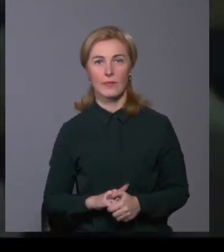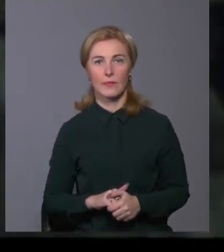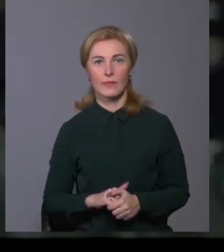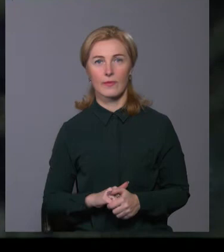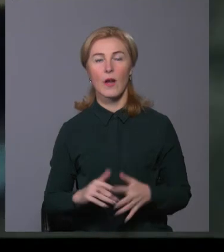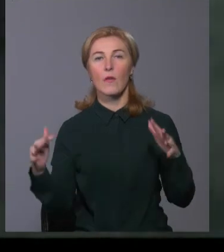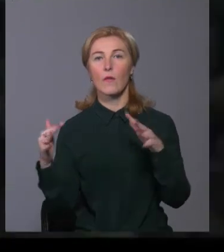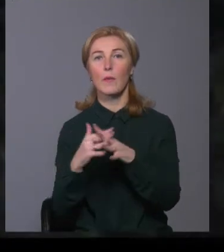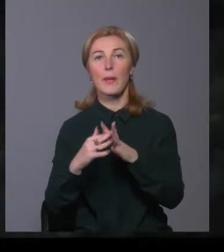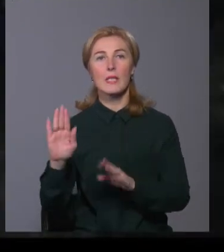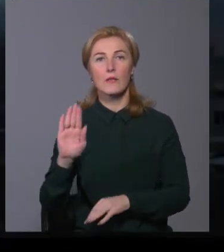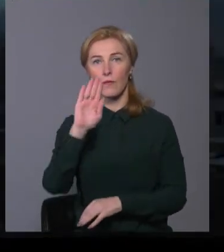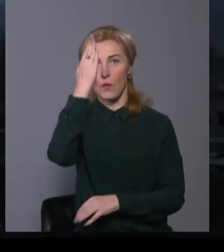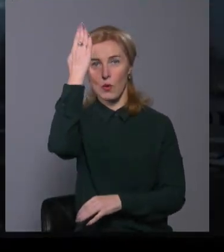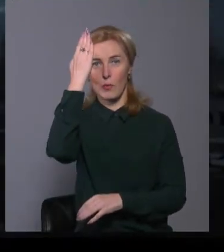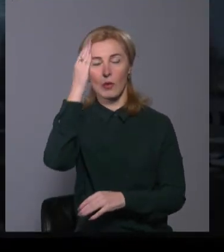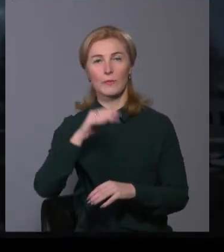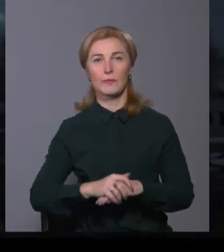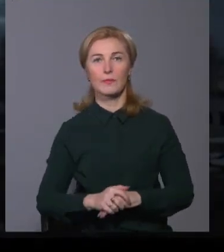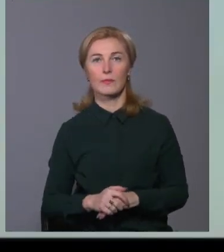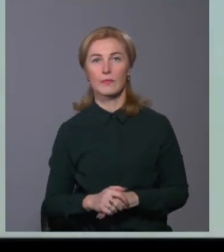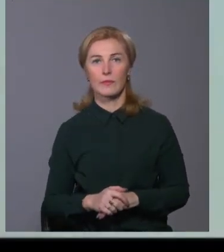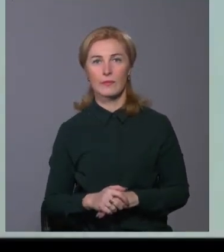Вступити у бій з ворогом – нагорода.